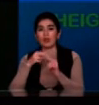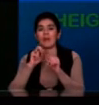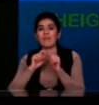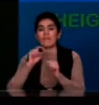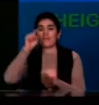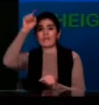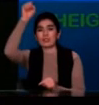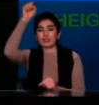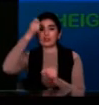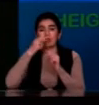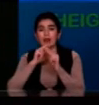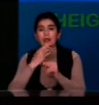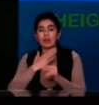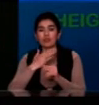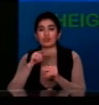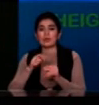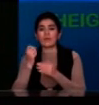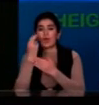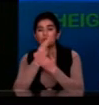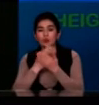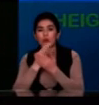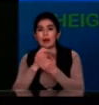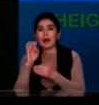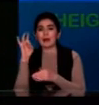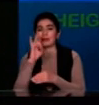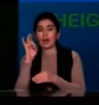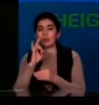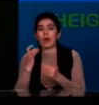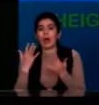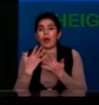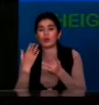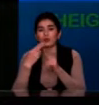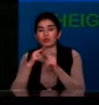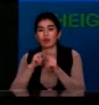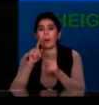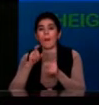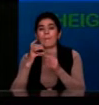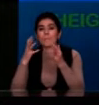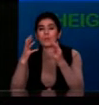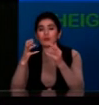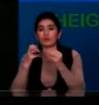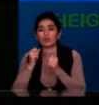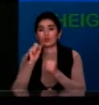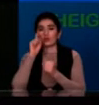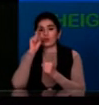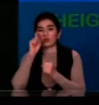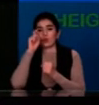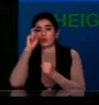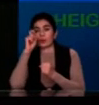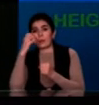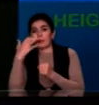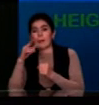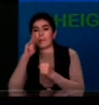высота нашего рисунка. То есть размеры таким образом нашего рисунка получаются 100 на